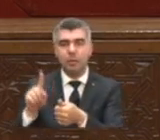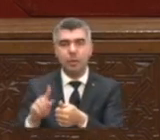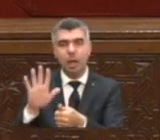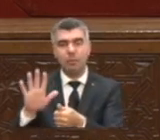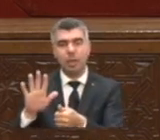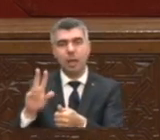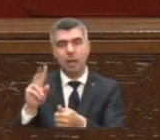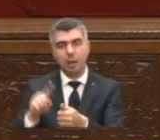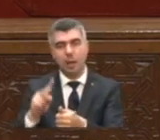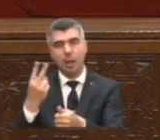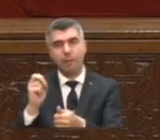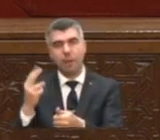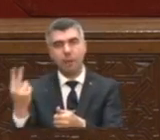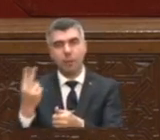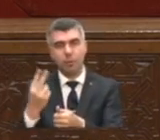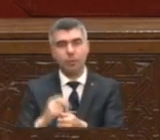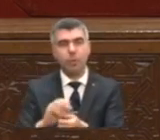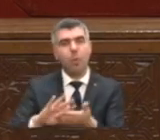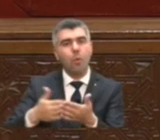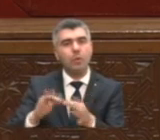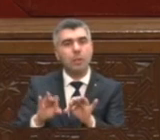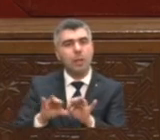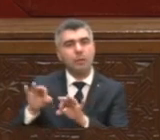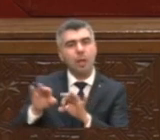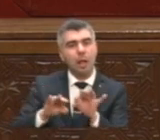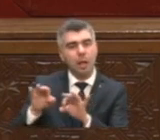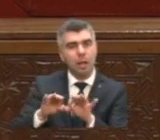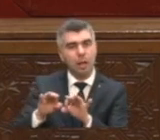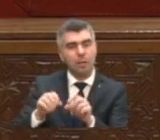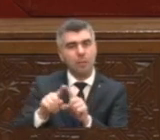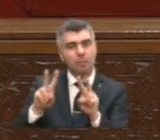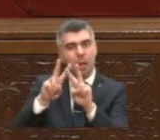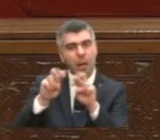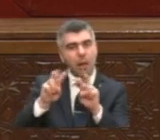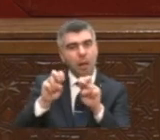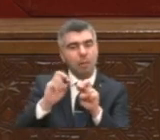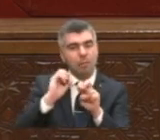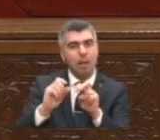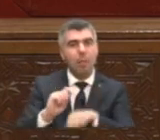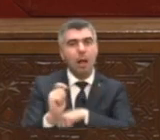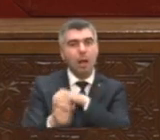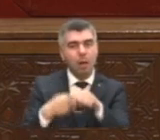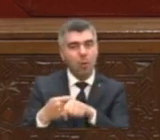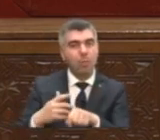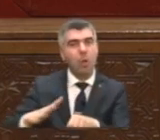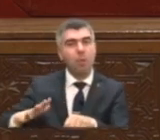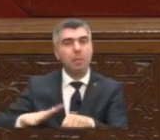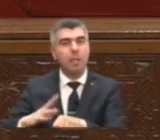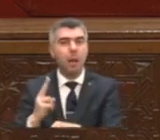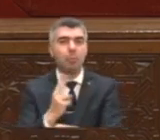16 مايو 2022، اللي تتسمح جميع الاجراءات ديال المراقبه في عالم القروي وفي العالم